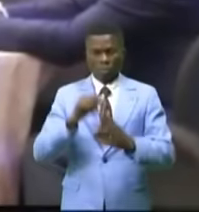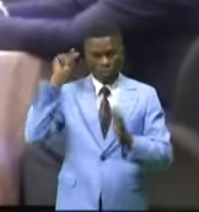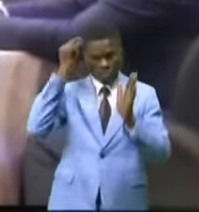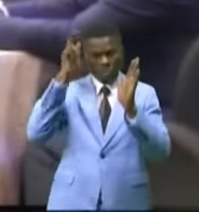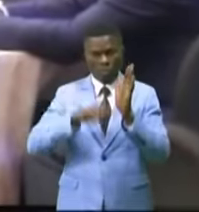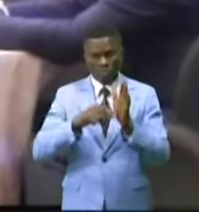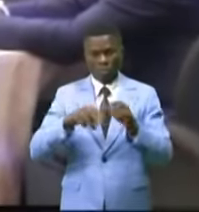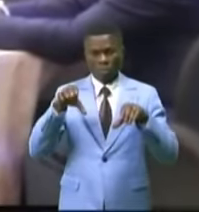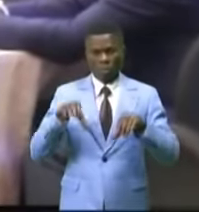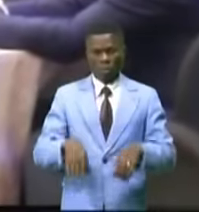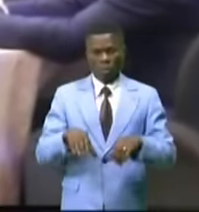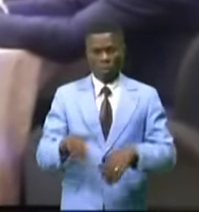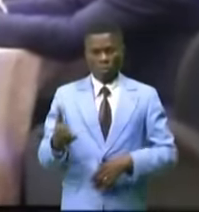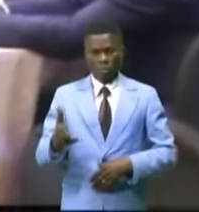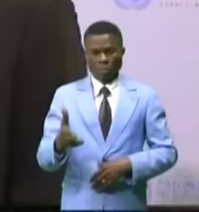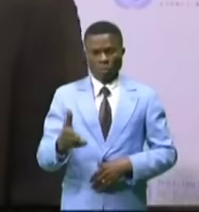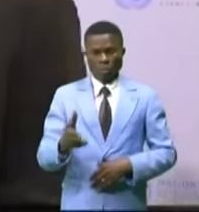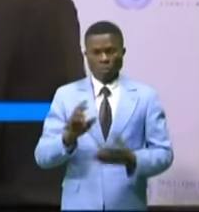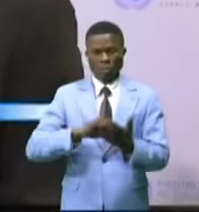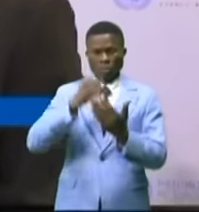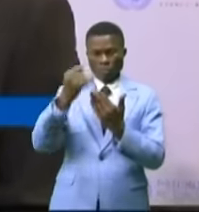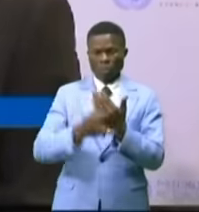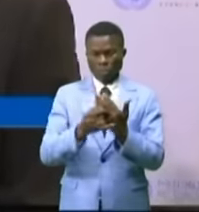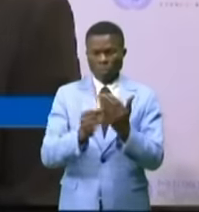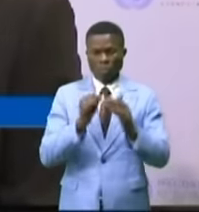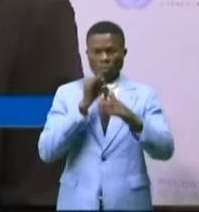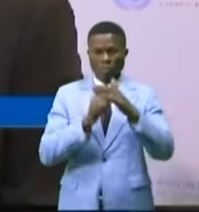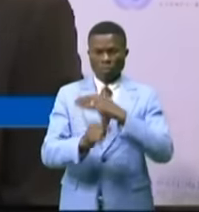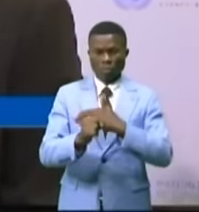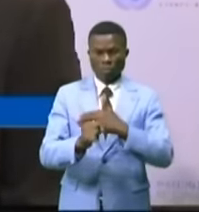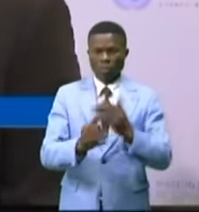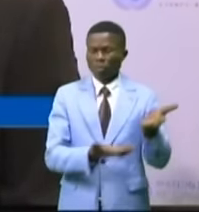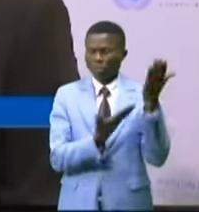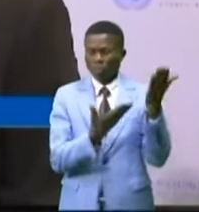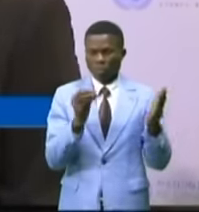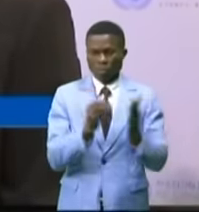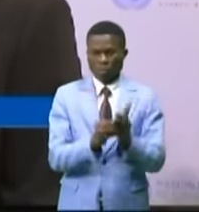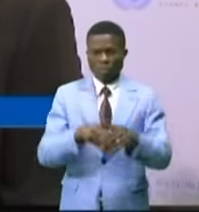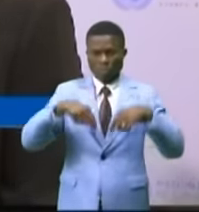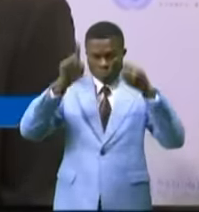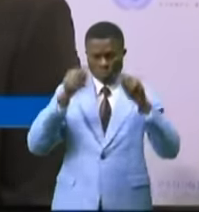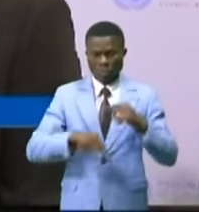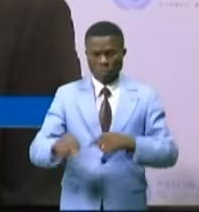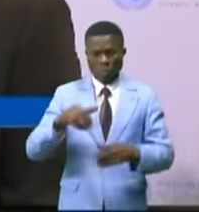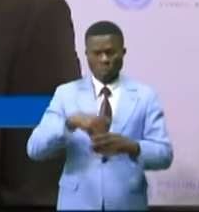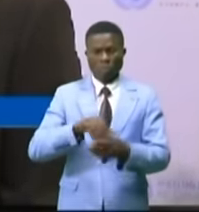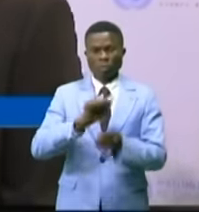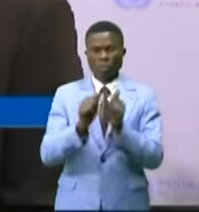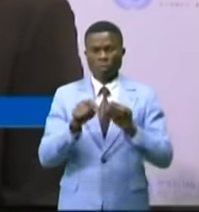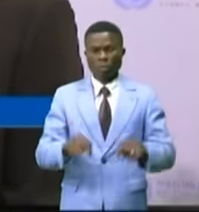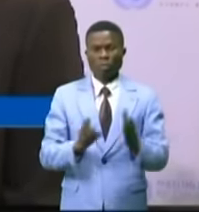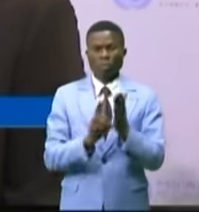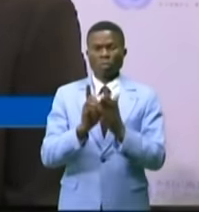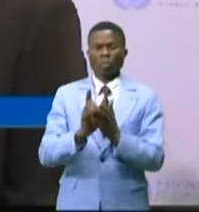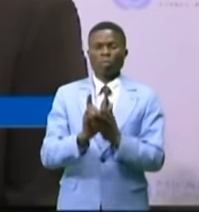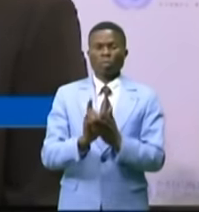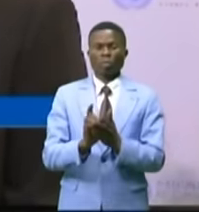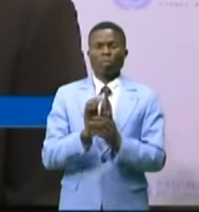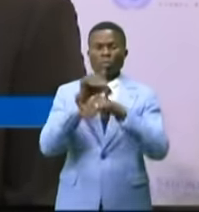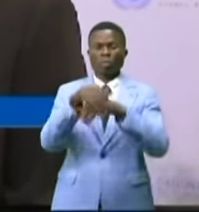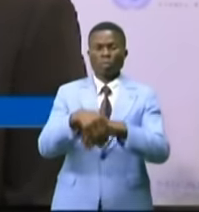de la RDC. Cette approche intégrée est encore plus pertinente cette année dans le contexte actuel du désengagement de la